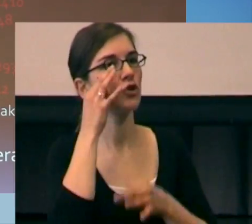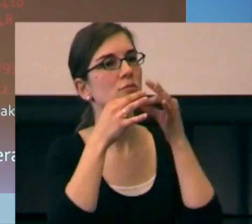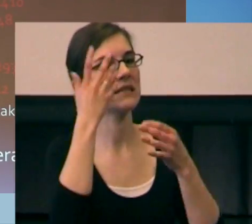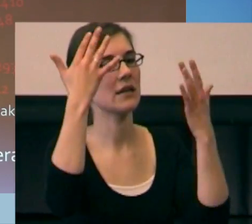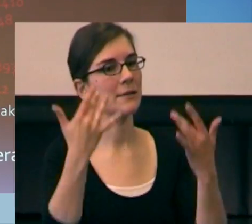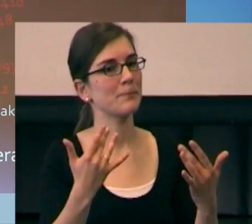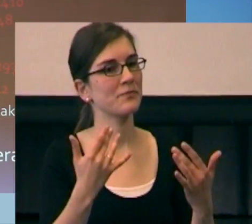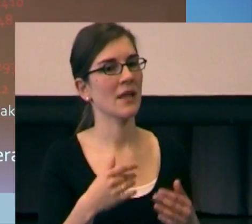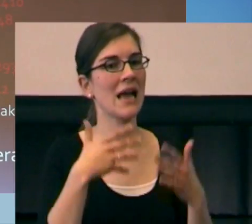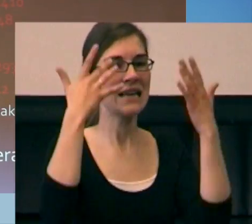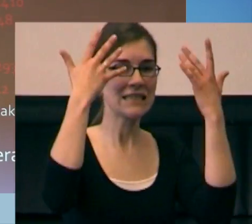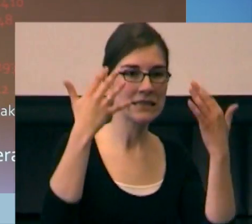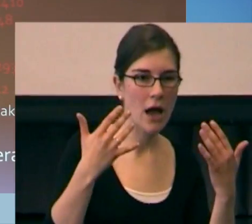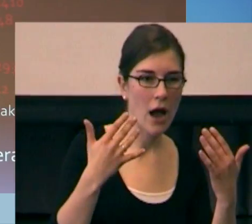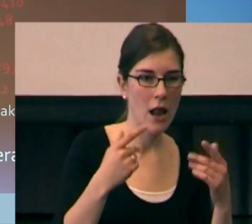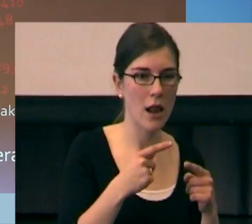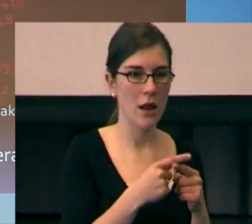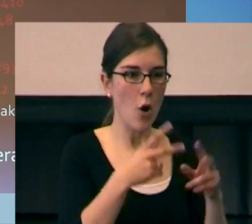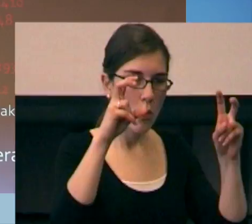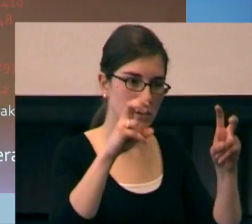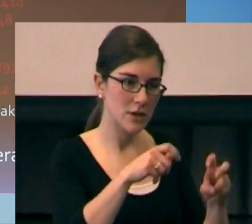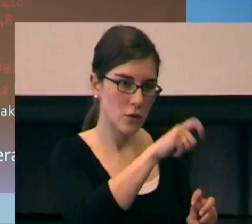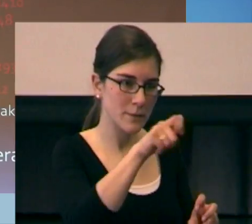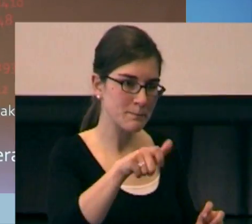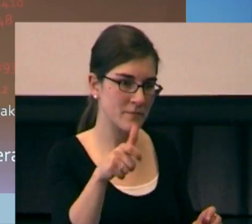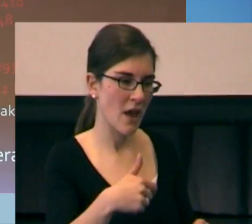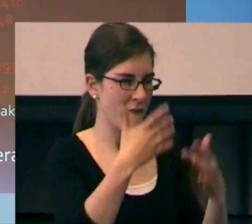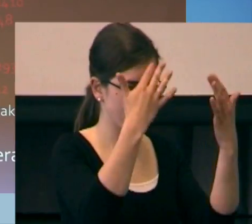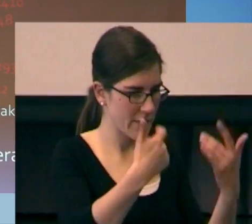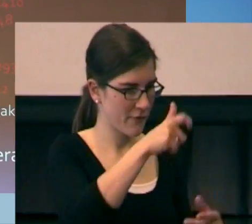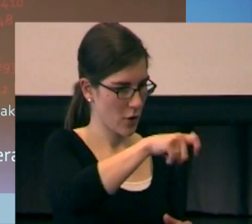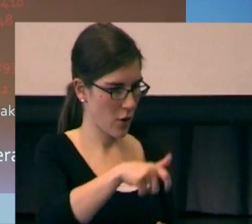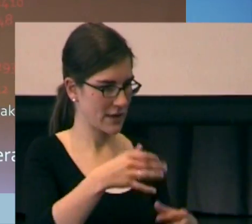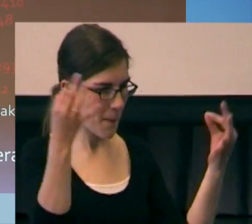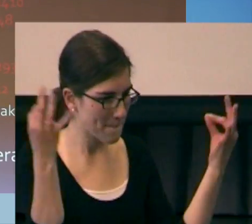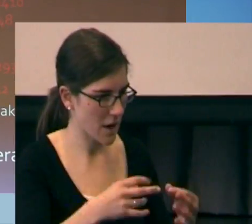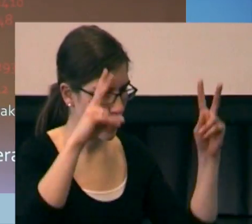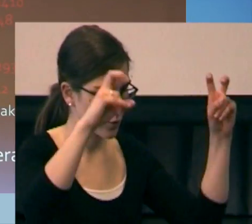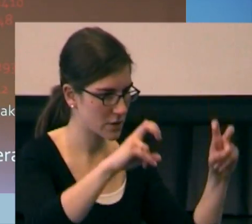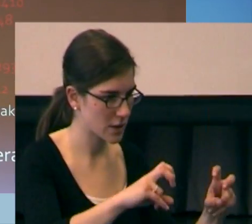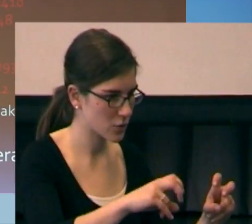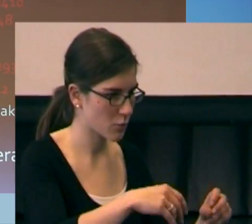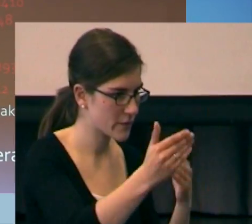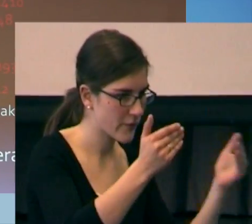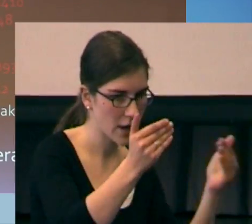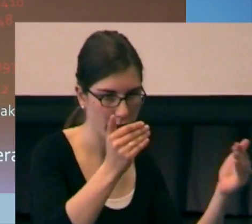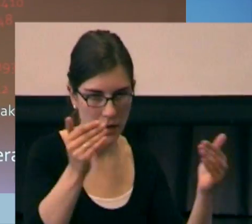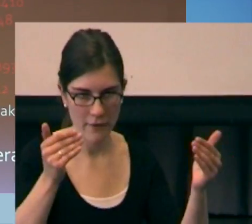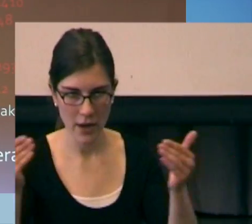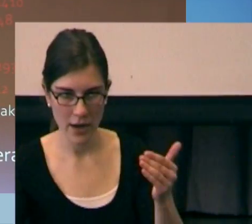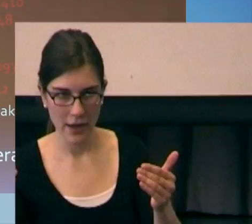die Zahl der zu Untersuchenden, Number Needed to Screen. Also wie viele Leute muss ich angucken, wie viele Leute muss ich mit PSA untersuchen,